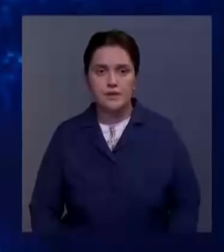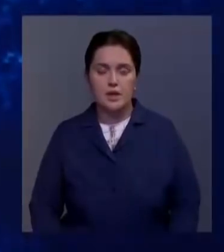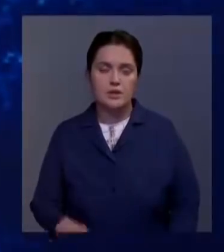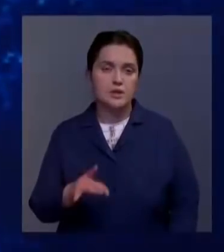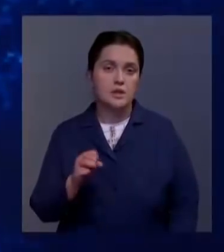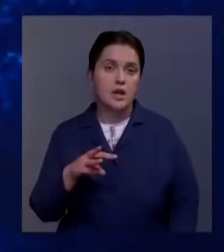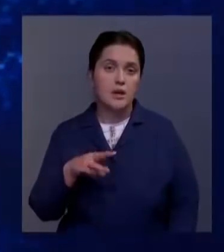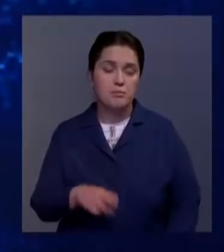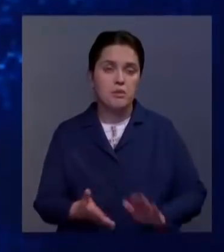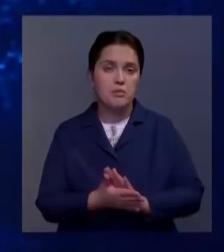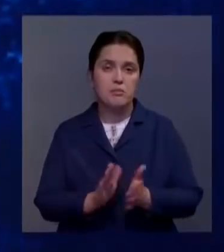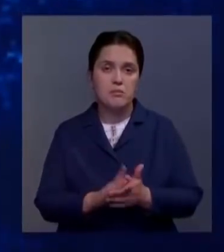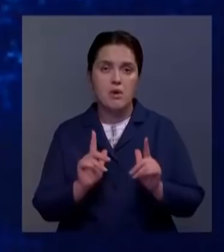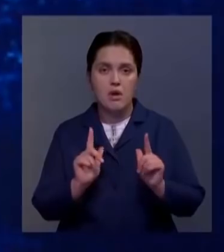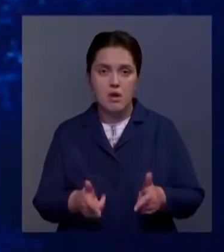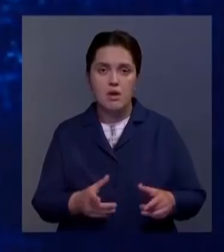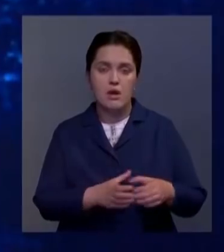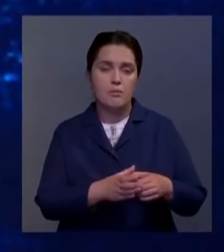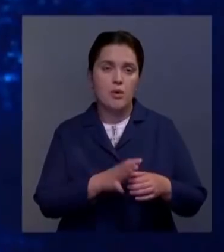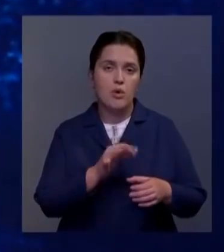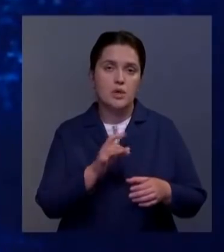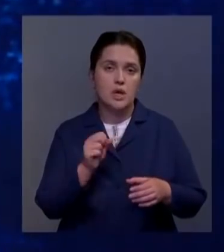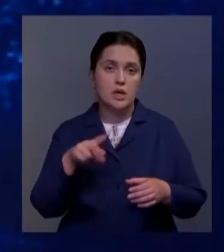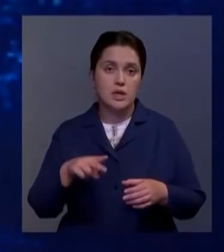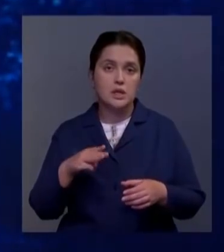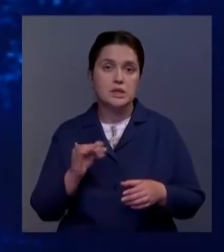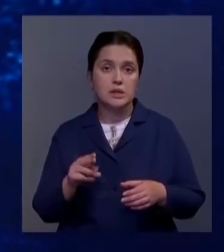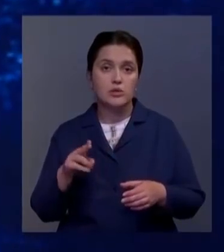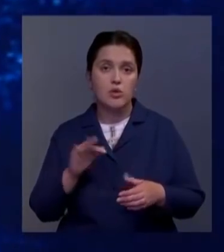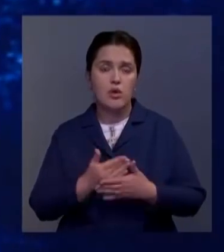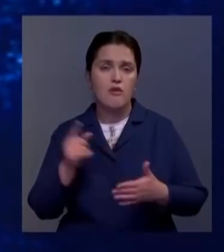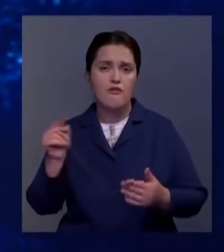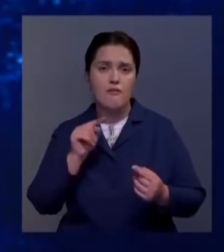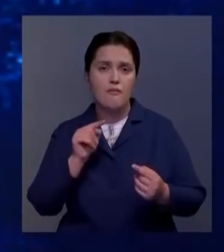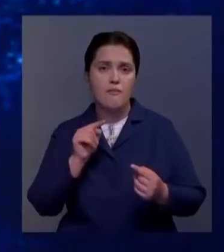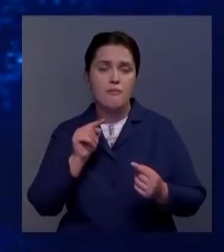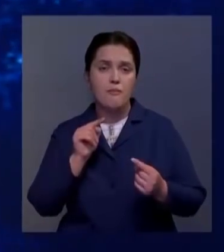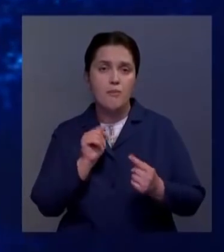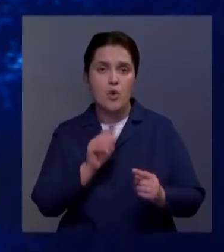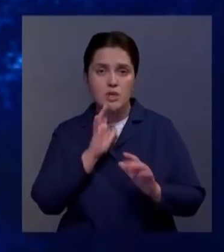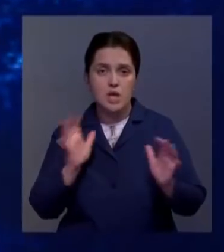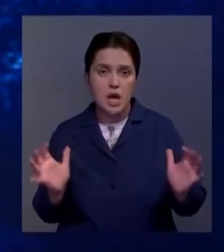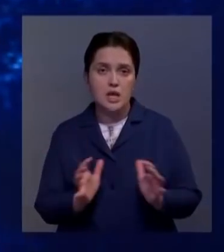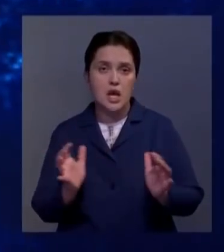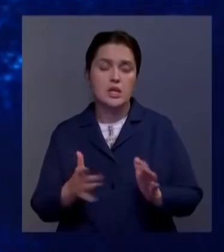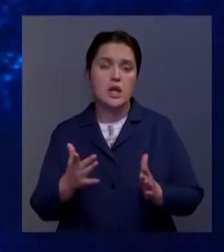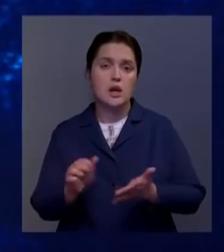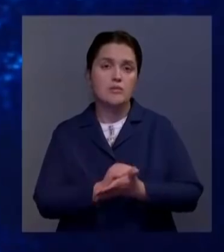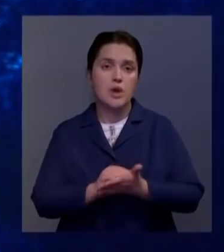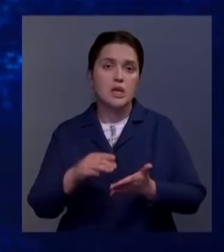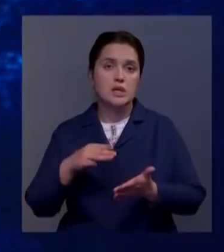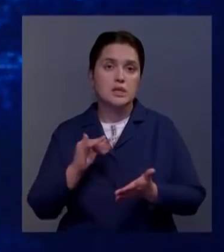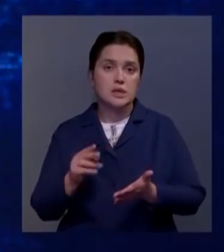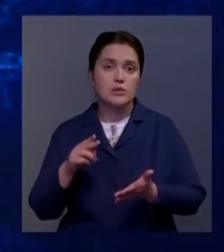Дональд Трамп одобрил сделку между компанией Oracle и TikTok. Ранее он выступал против сохранения контрольного пакета акций американского сегмента